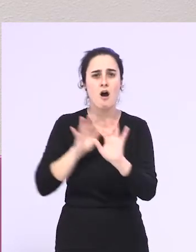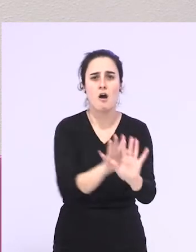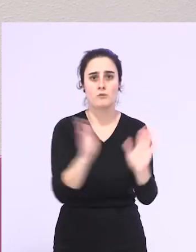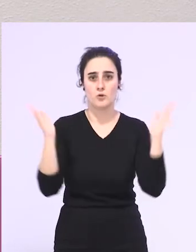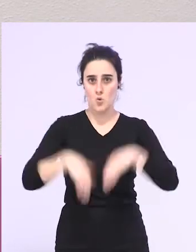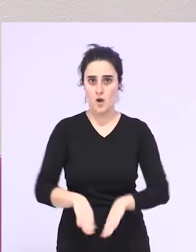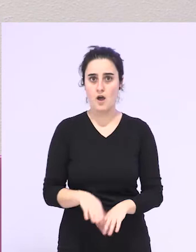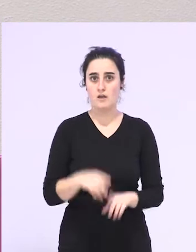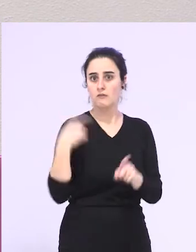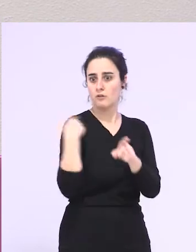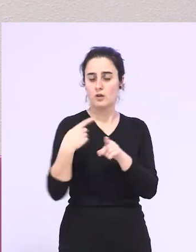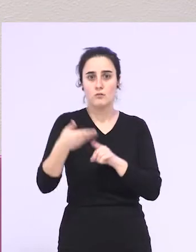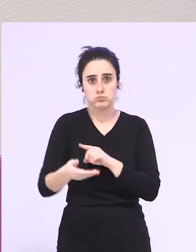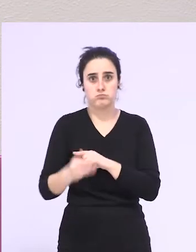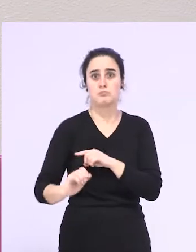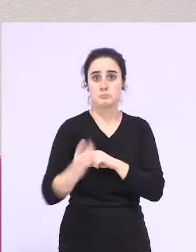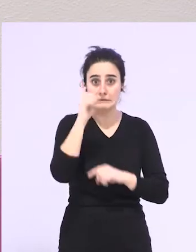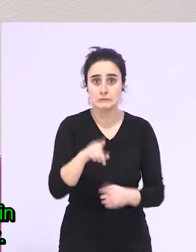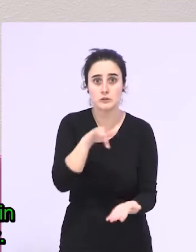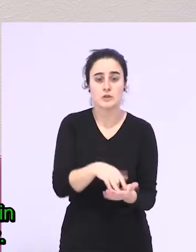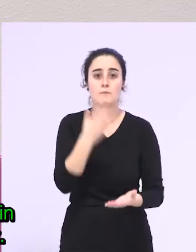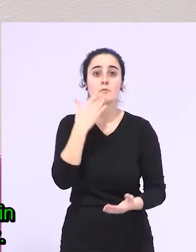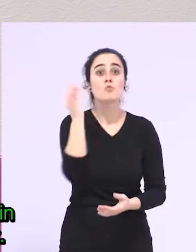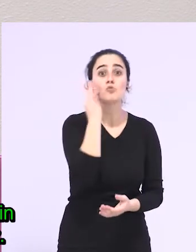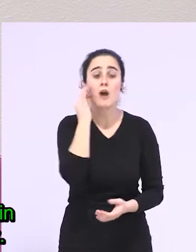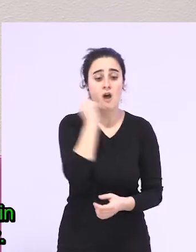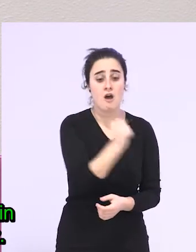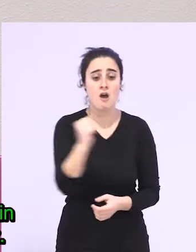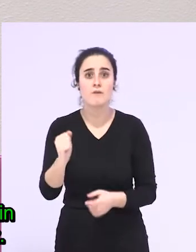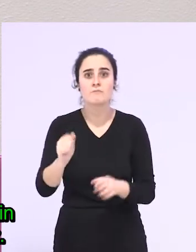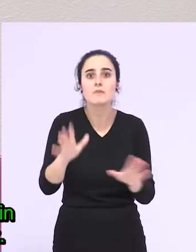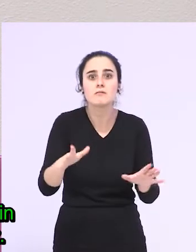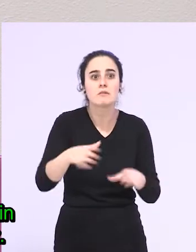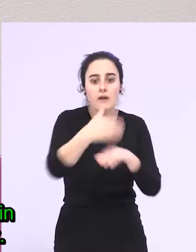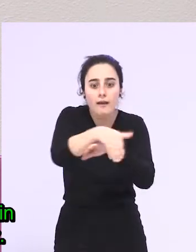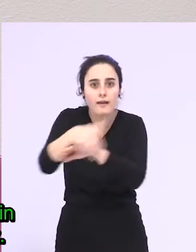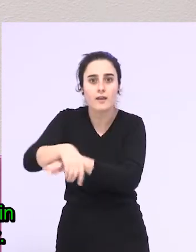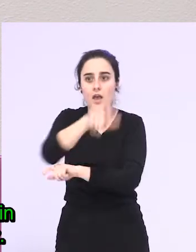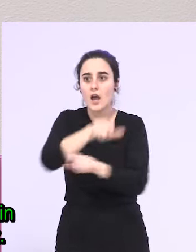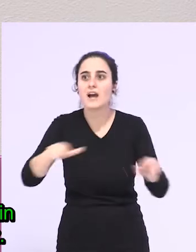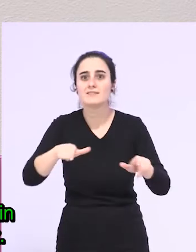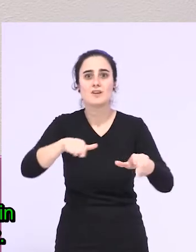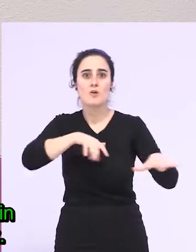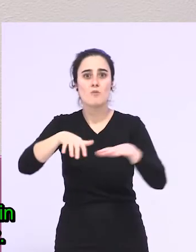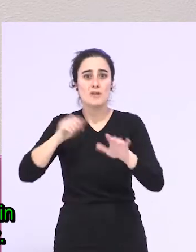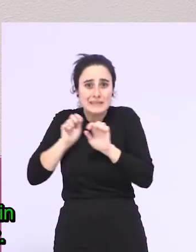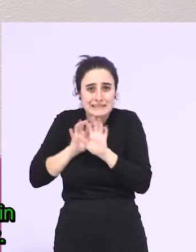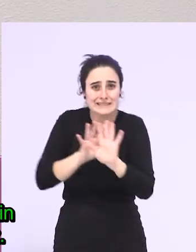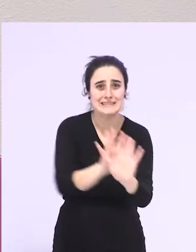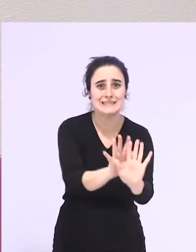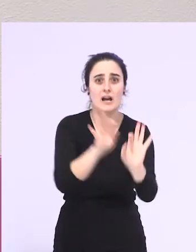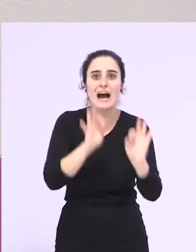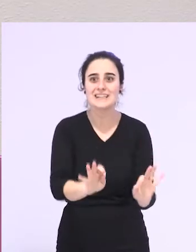Eraso larriagoak ere gertatzen dira, emakumeak hiltzen dituzte, eta plazetan ez dago kasu zehatz honekin kalera ateratzen jendearen